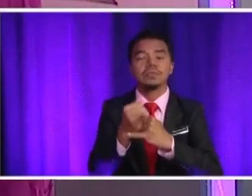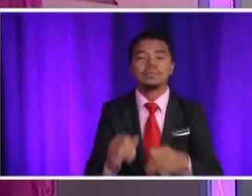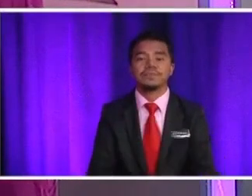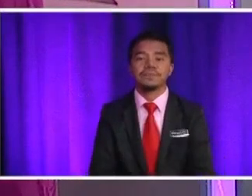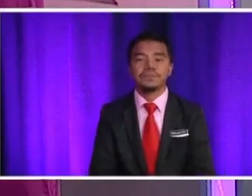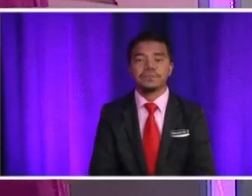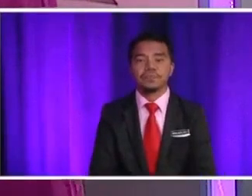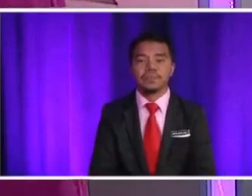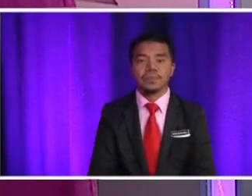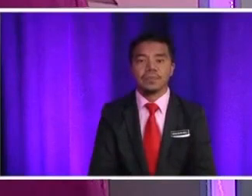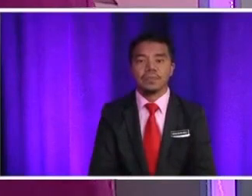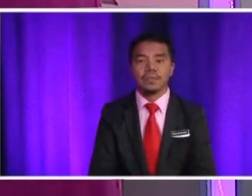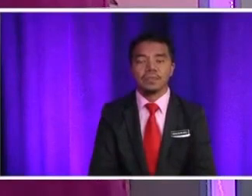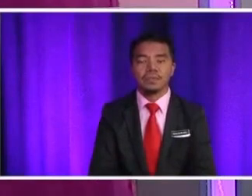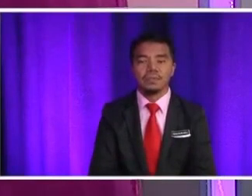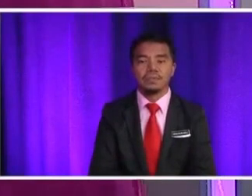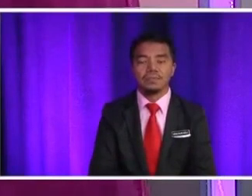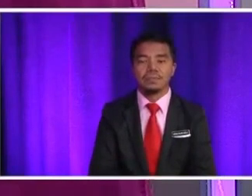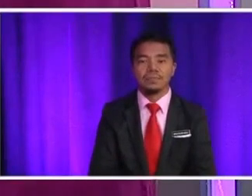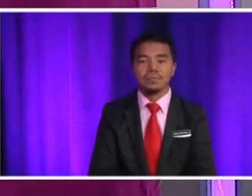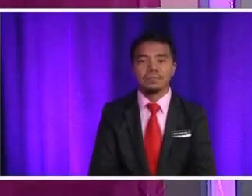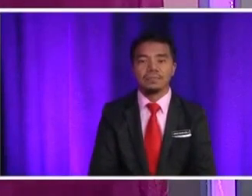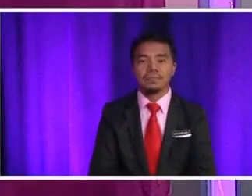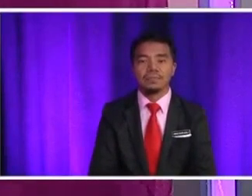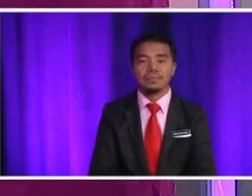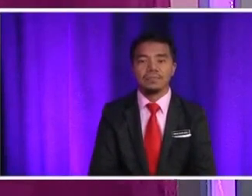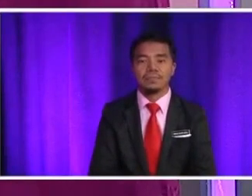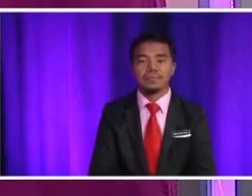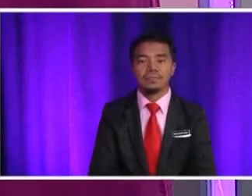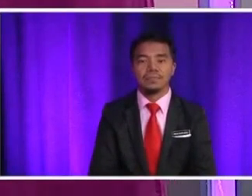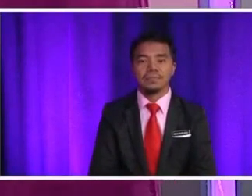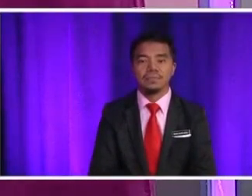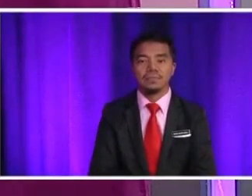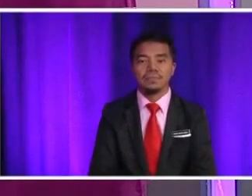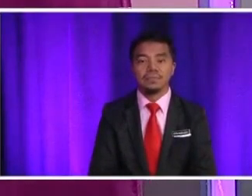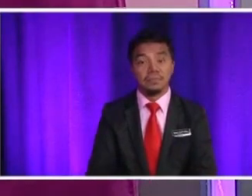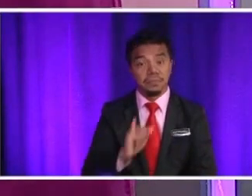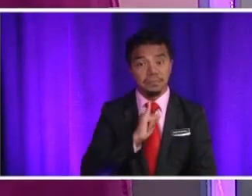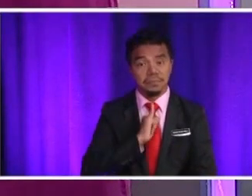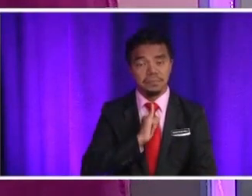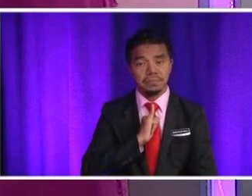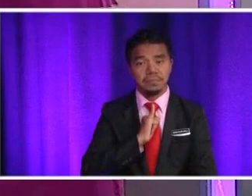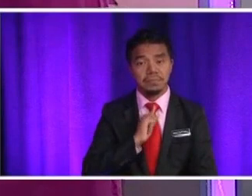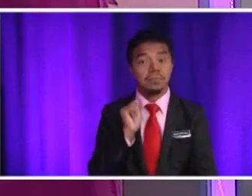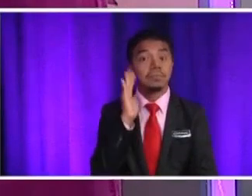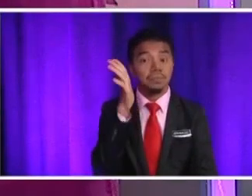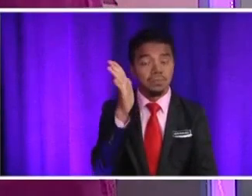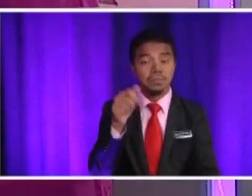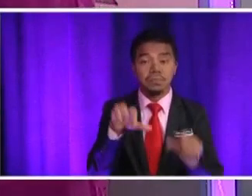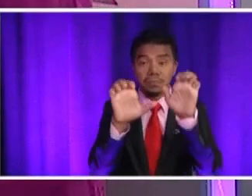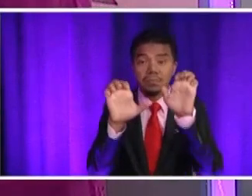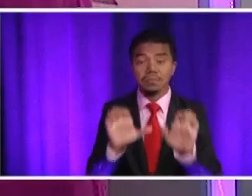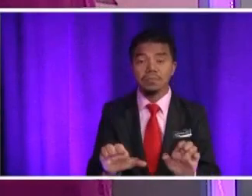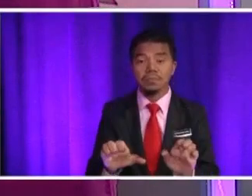terus cemerlang dalam bidang mereka. Dan seterusnya yang terakhir sekali, saya akan sampaikan tentang elemen-elemen dalam